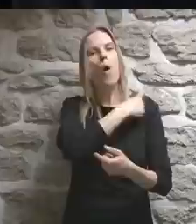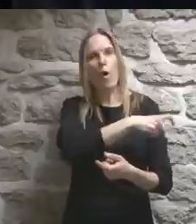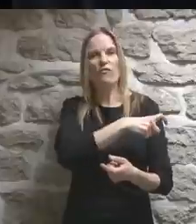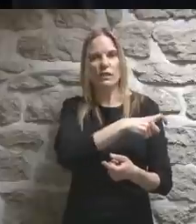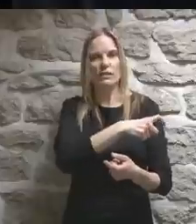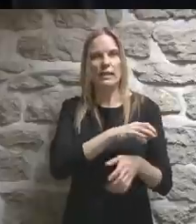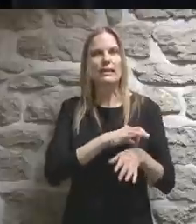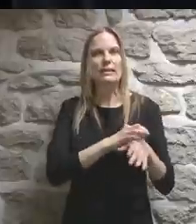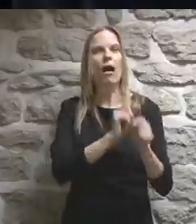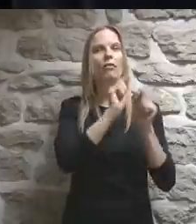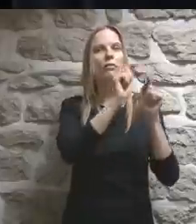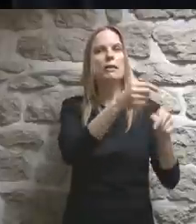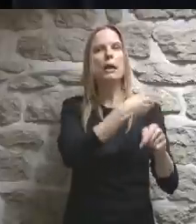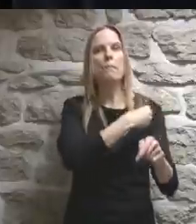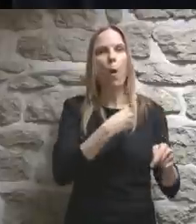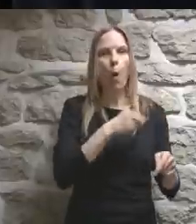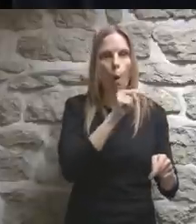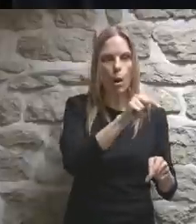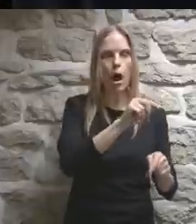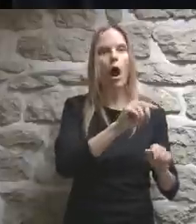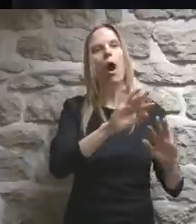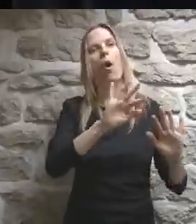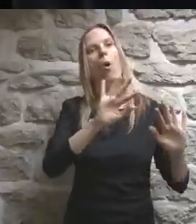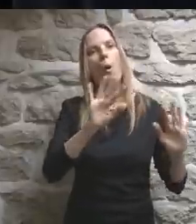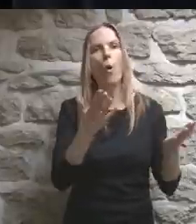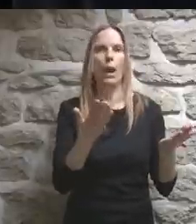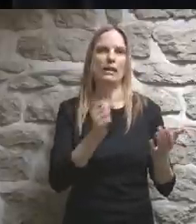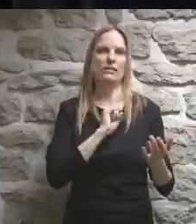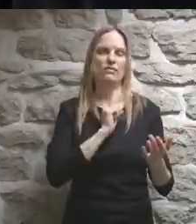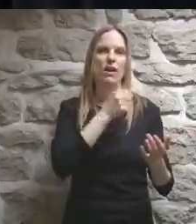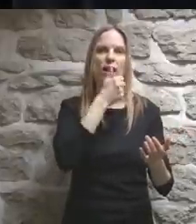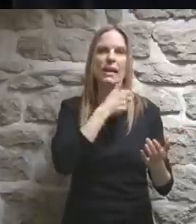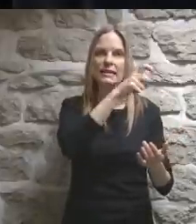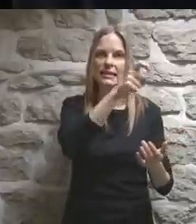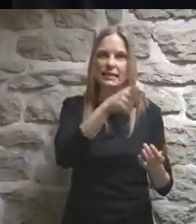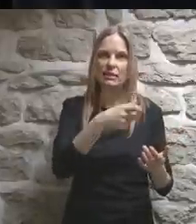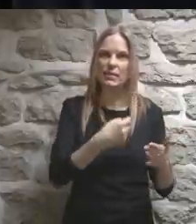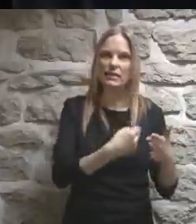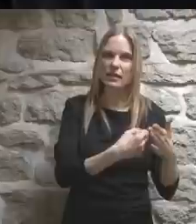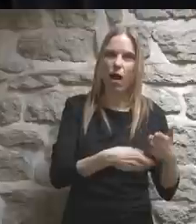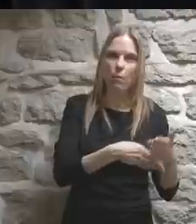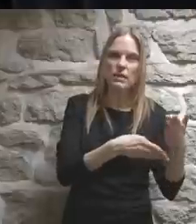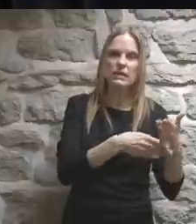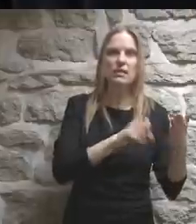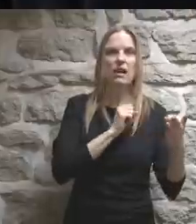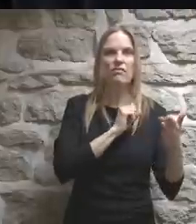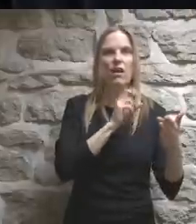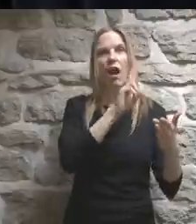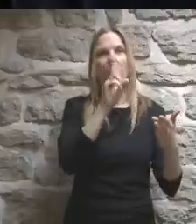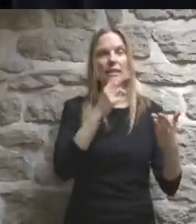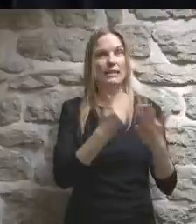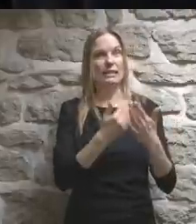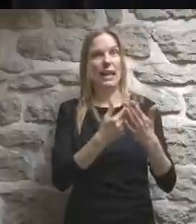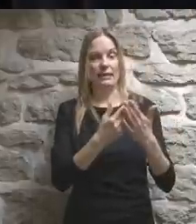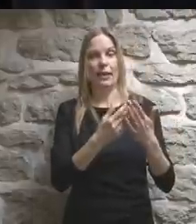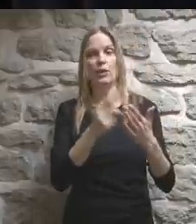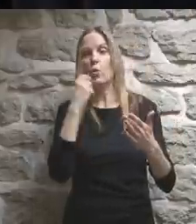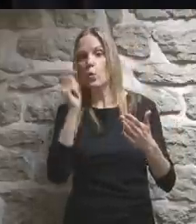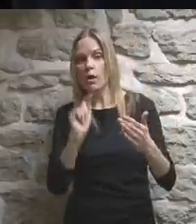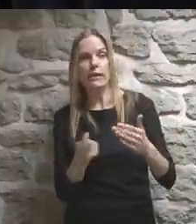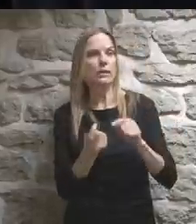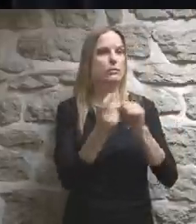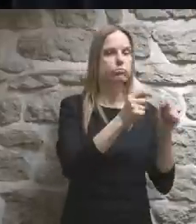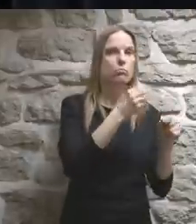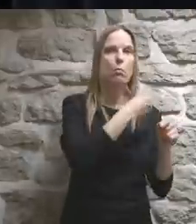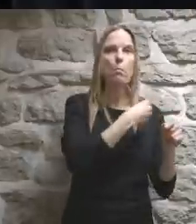jällegi see, et juhul kui on vaja abistada koha peal nii Eesti inimesi, kes on Ukrainast jõudnud näiteks Poola üle piiri, aga mingisugustel põhjustel